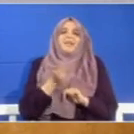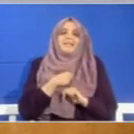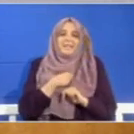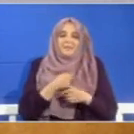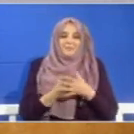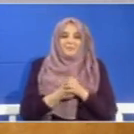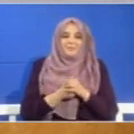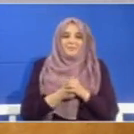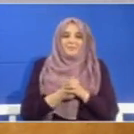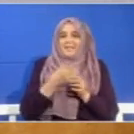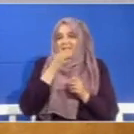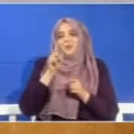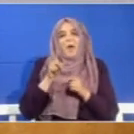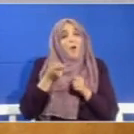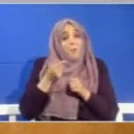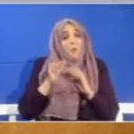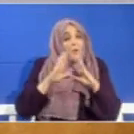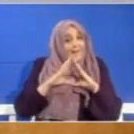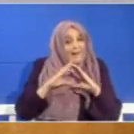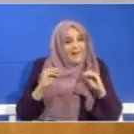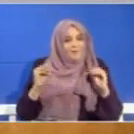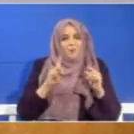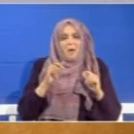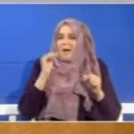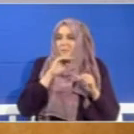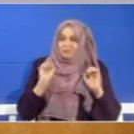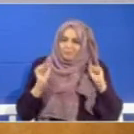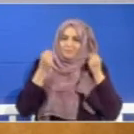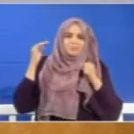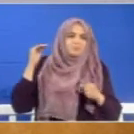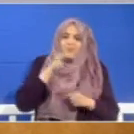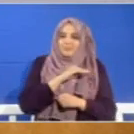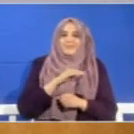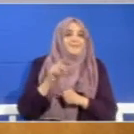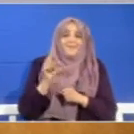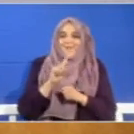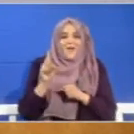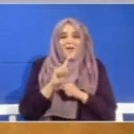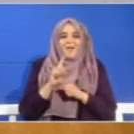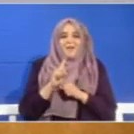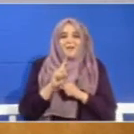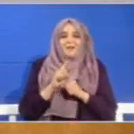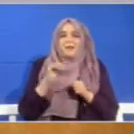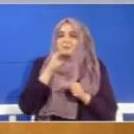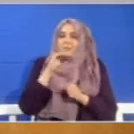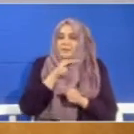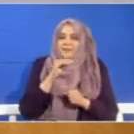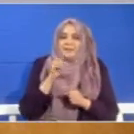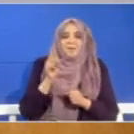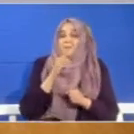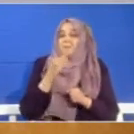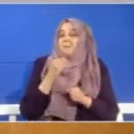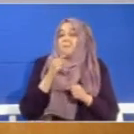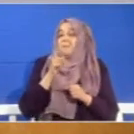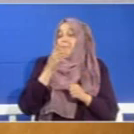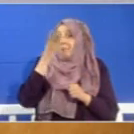فنقول لها يا بنتي تريثي شوية ما تقلقيش وما تستعجليش أمورك وما تتسرعيش في فهم ربما